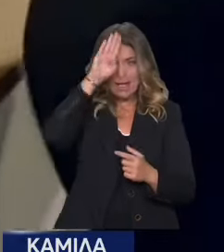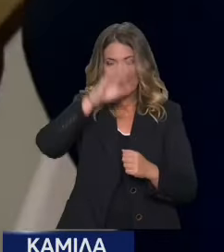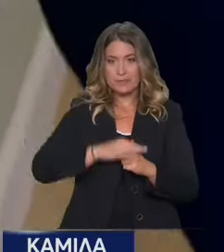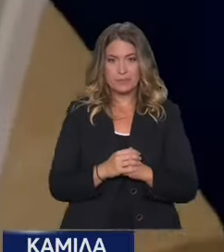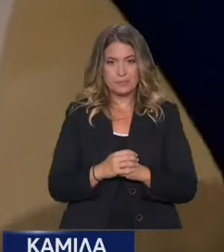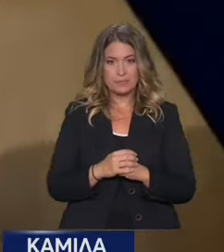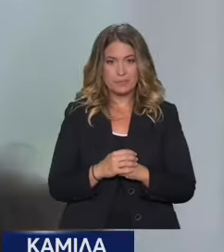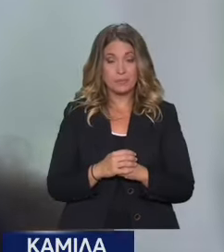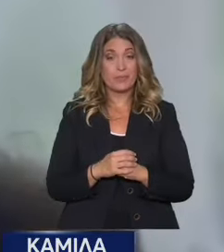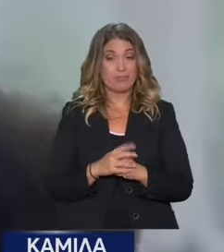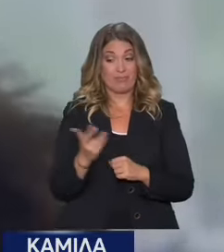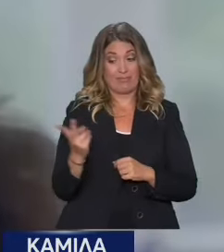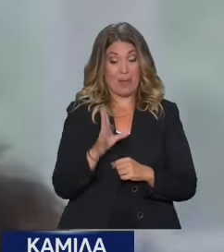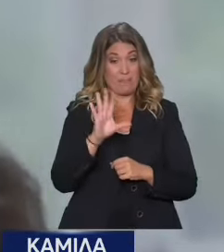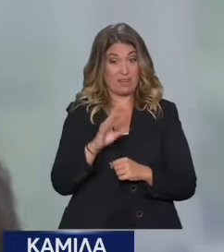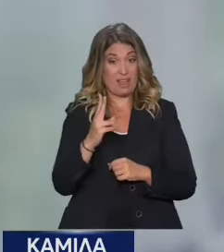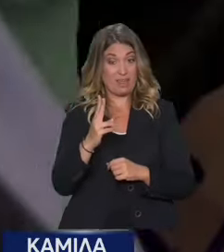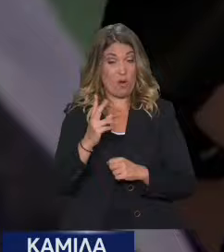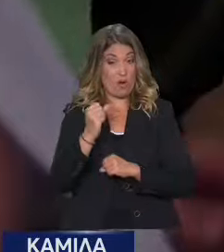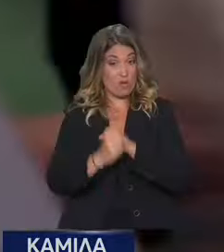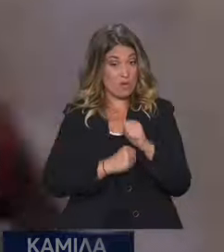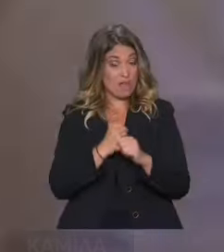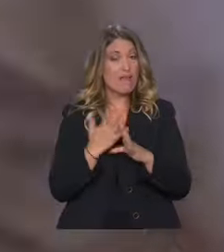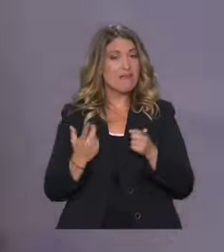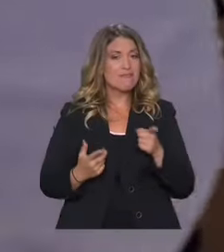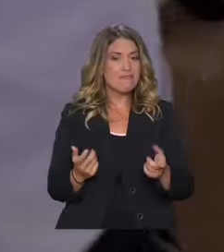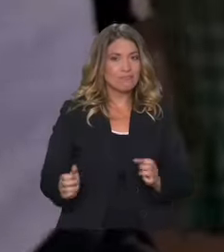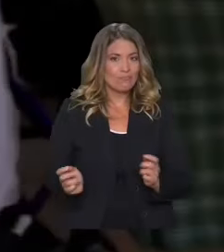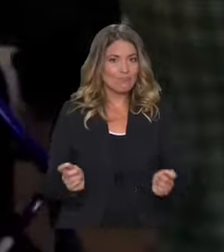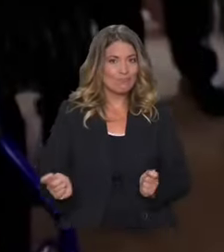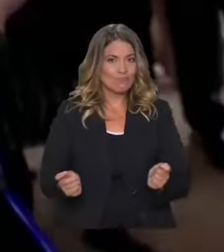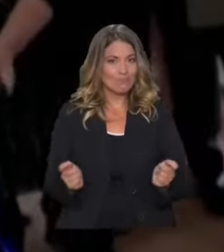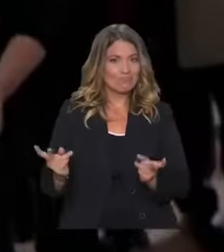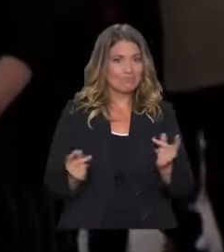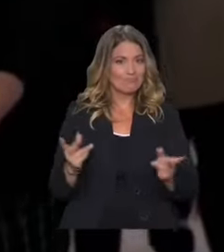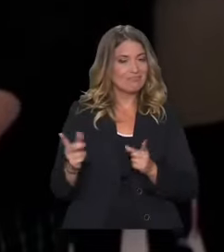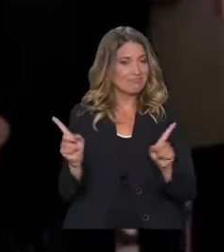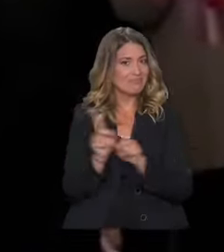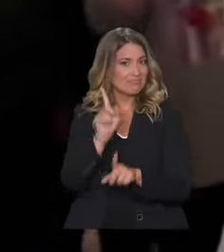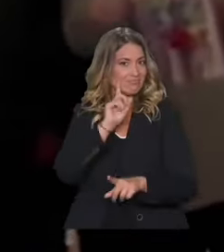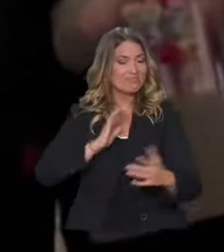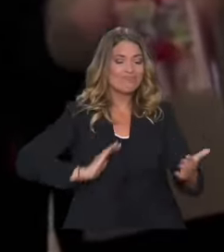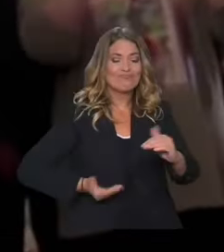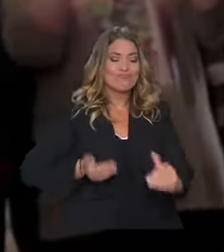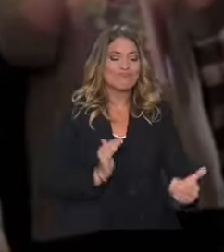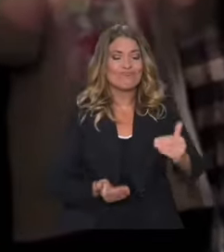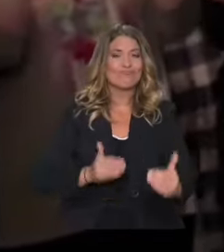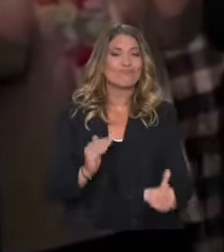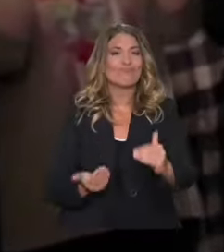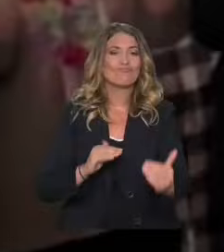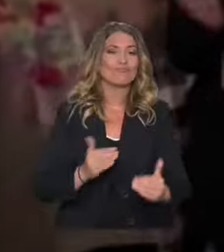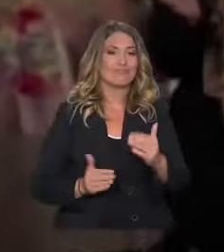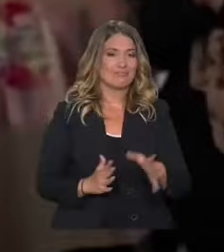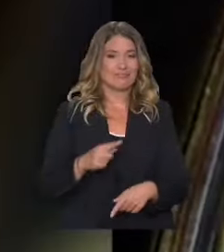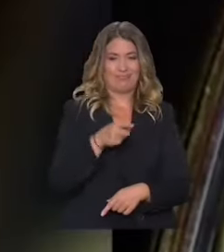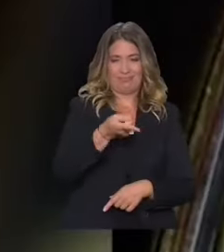52 χρόνια από τη γνωριμία τους, ο Κάρολος εξακολουθεί να χορεύει σαν έφηβος μαζί με την αιώνια αγαπημένη του, τη μέχρι πρότινος πιο μισητή γυναίκα